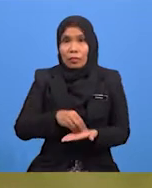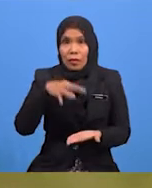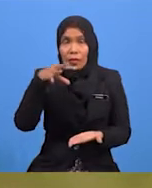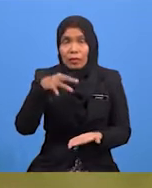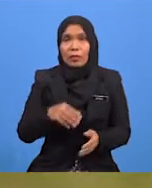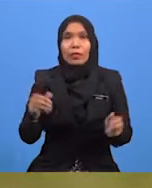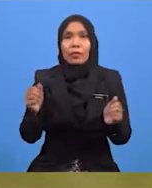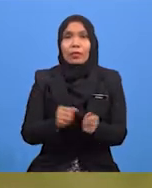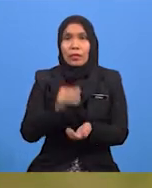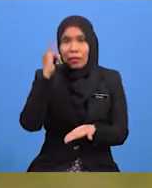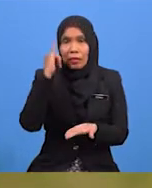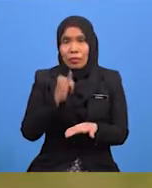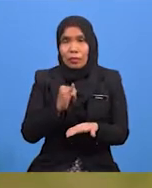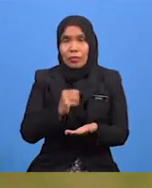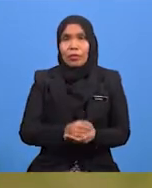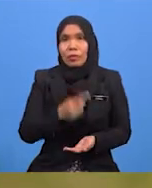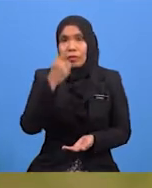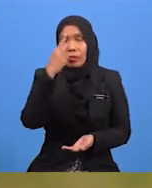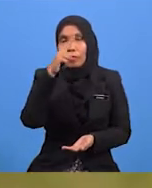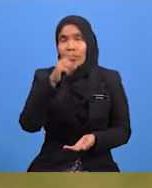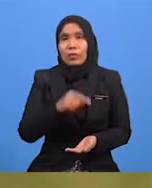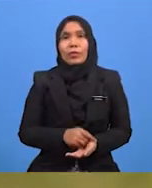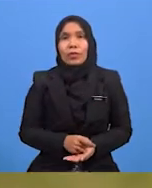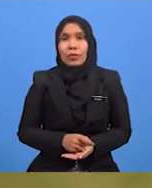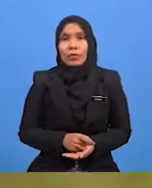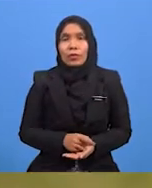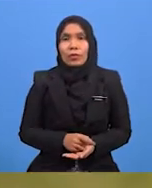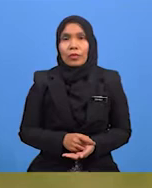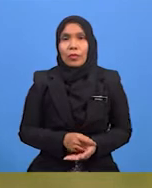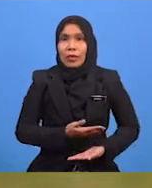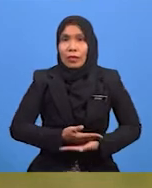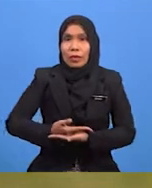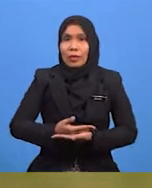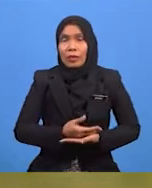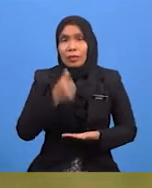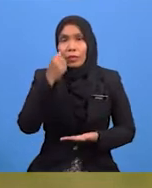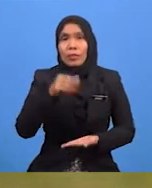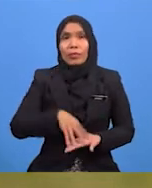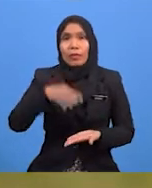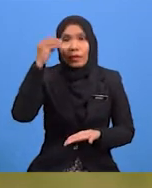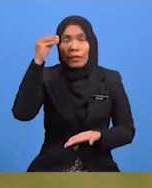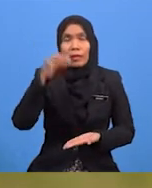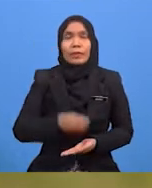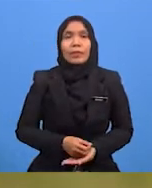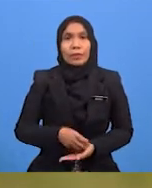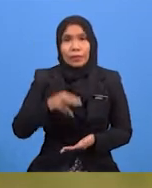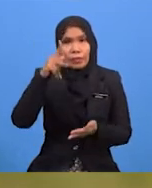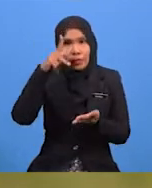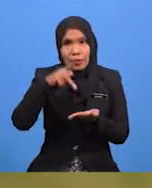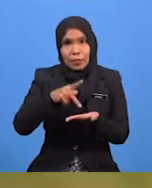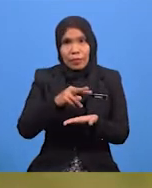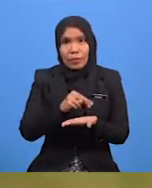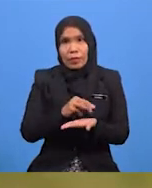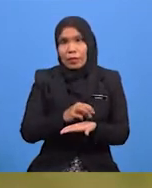pengetahuan untuk ditimba oleh anak gadisnya. Walau bagaimanapun, penyajak berpesan